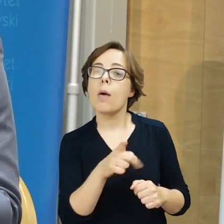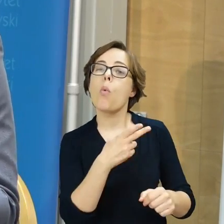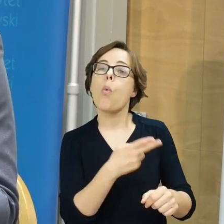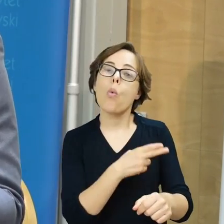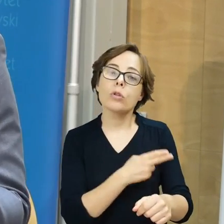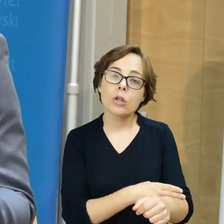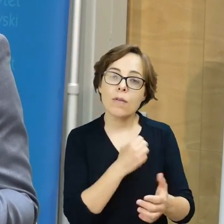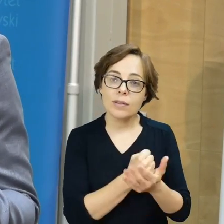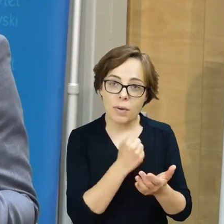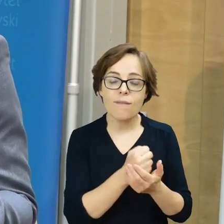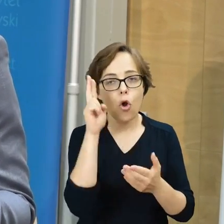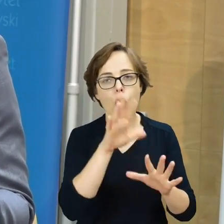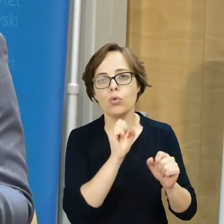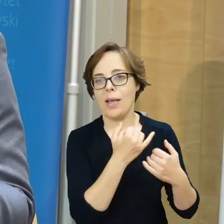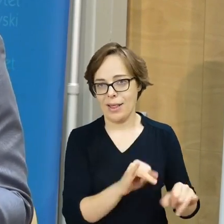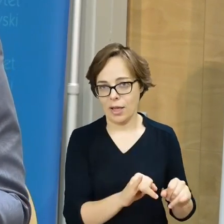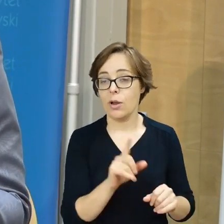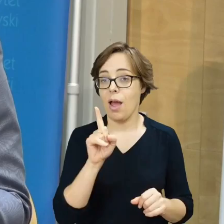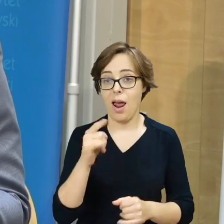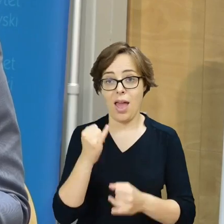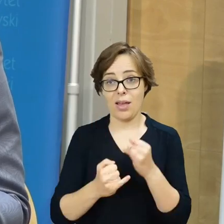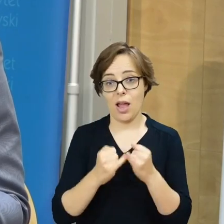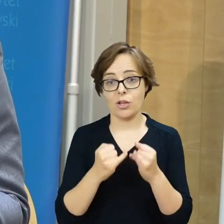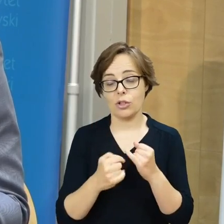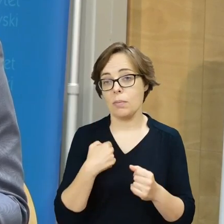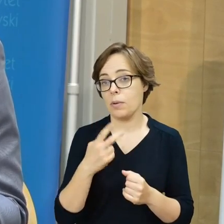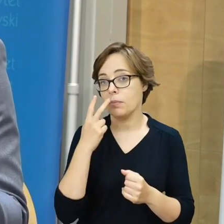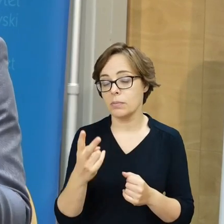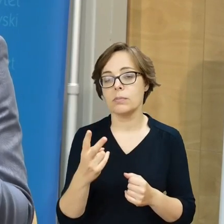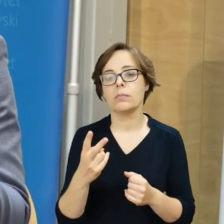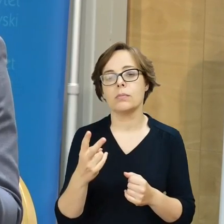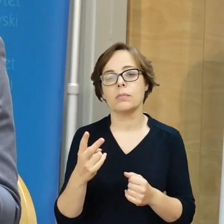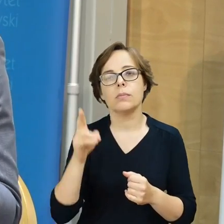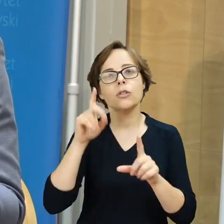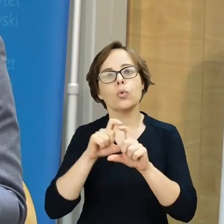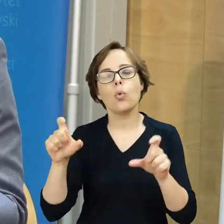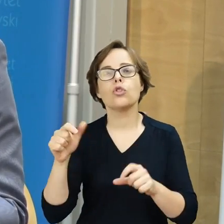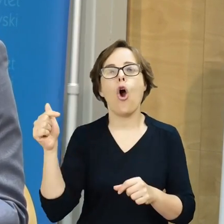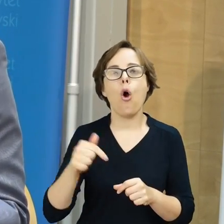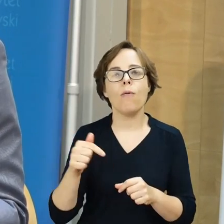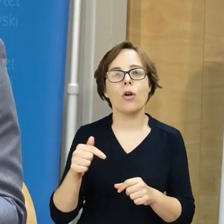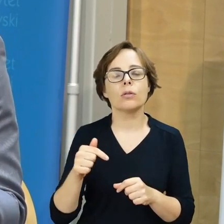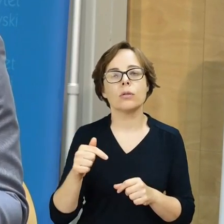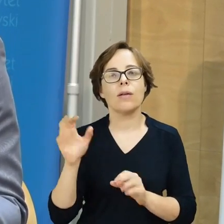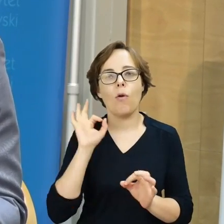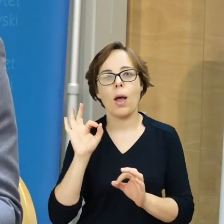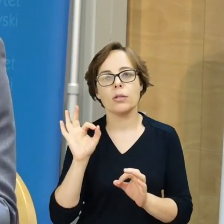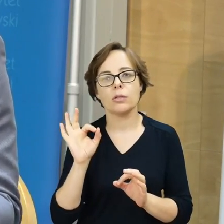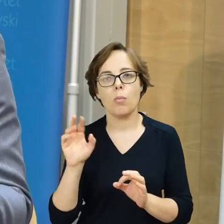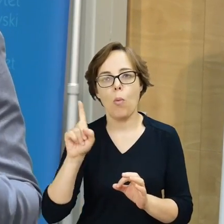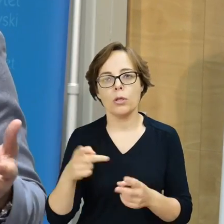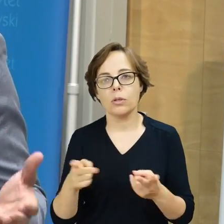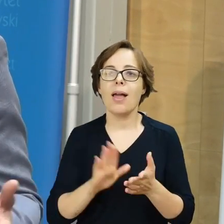jest inny. Natomiast jeżeli my w kategorii tych podmiotów zobowiązanych do udostępnienia informacji publicznej mamy podmioty tak naprawdę komercyjne często, no przecież